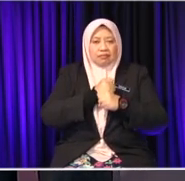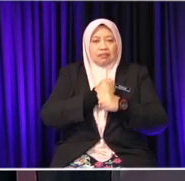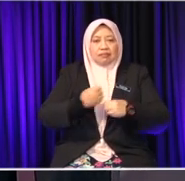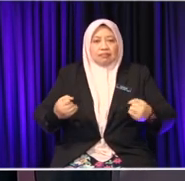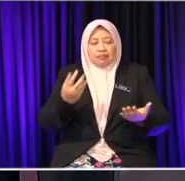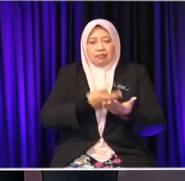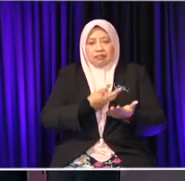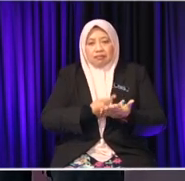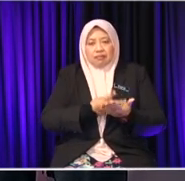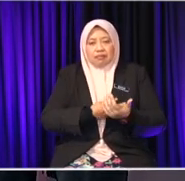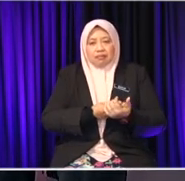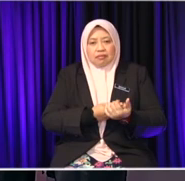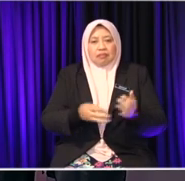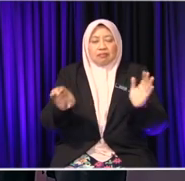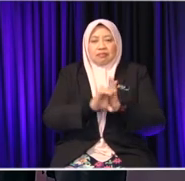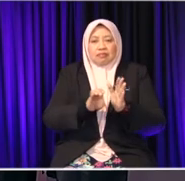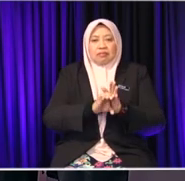bekerja tak boleh jadi